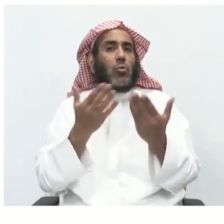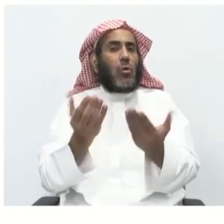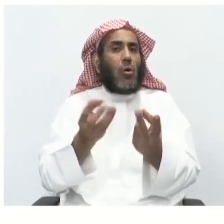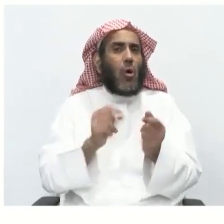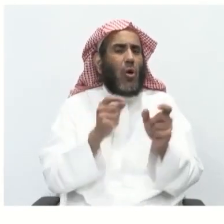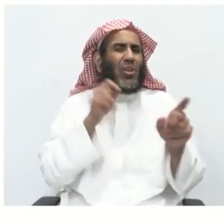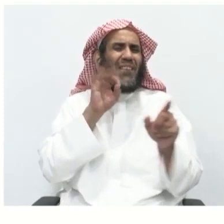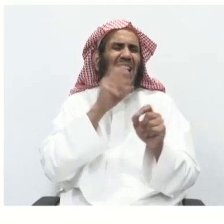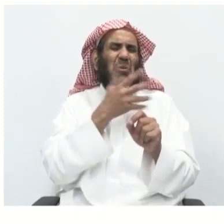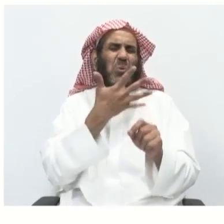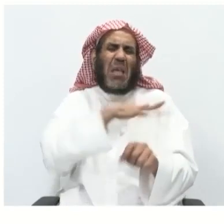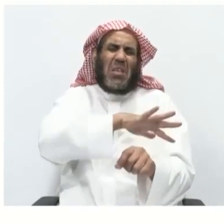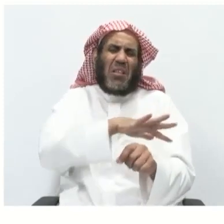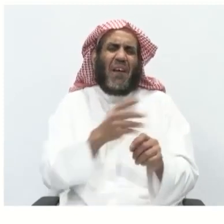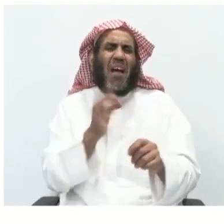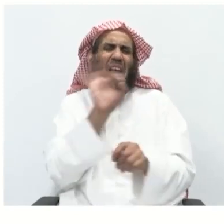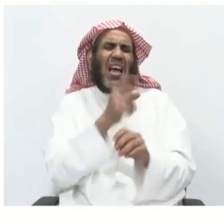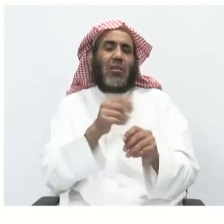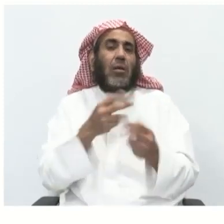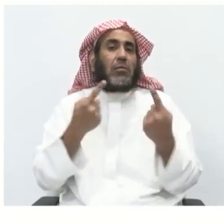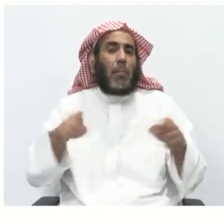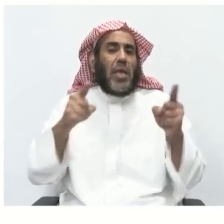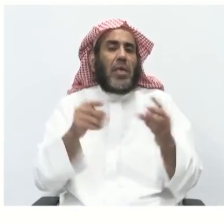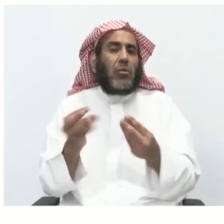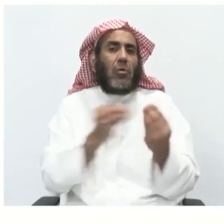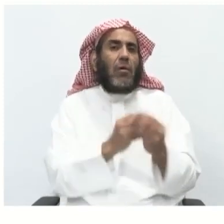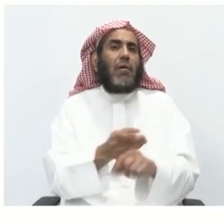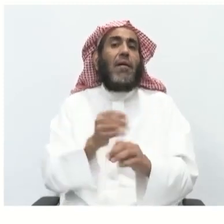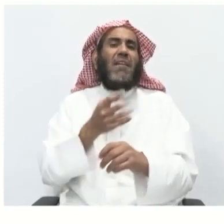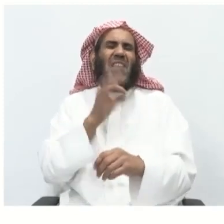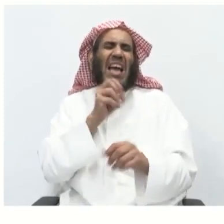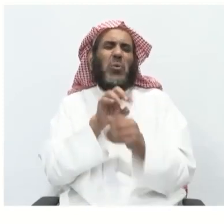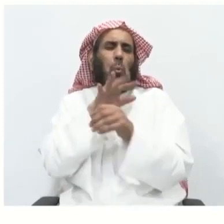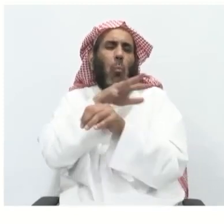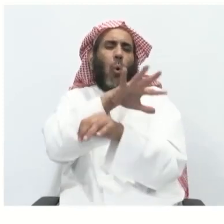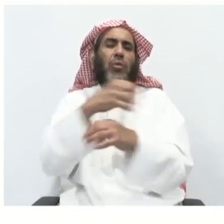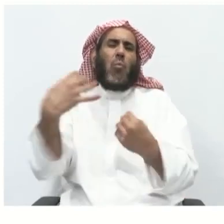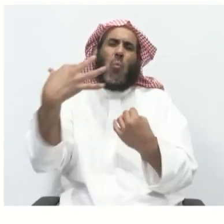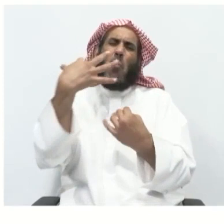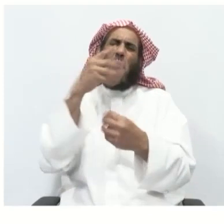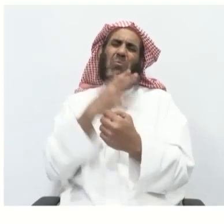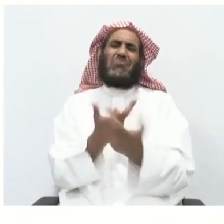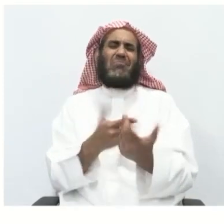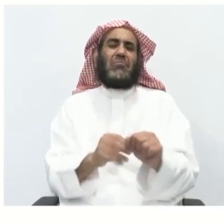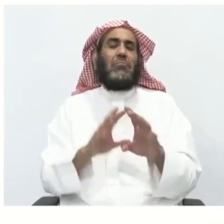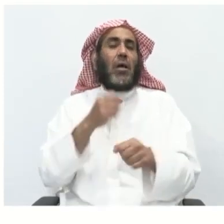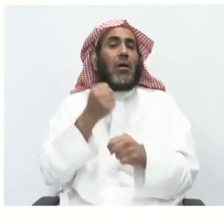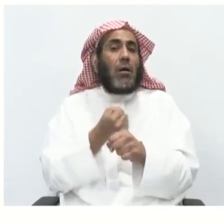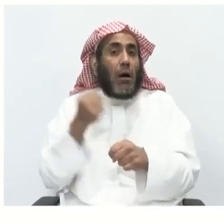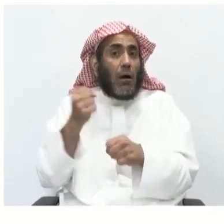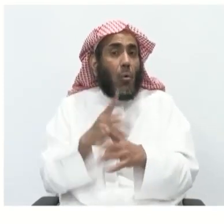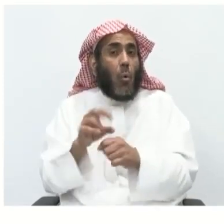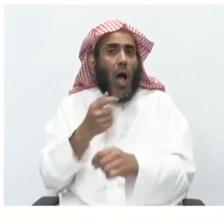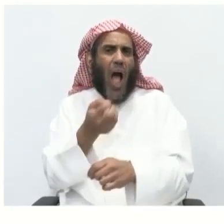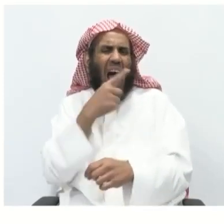فيروس ميت هنا الطبيعي سيعطيني الفيروس معدي اذا عندما اقوم يقوم هذا